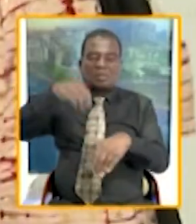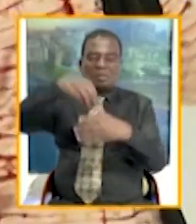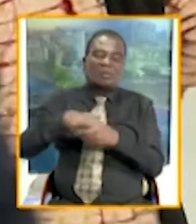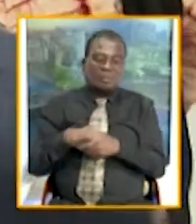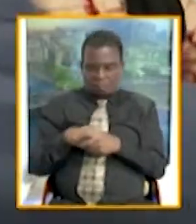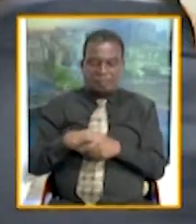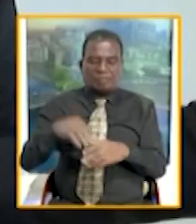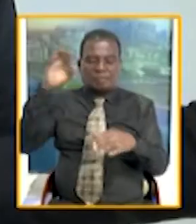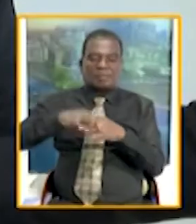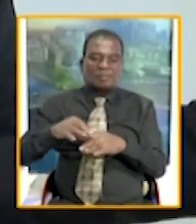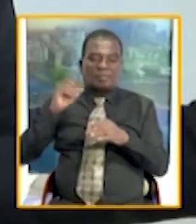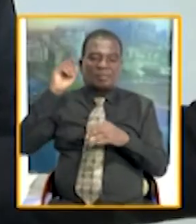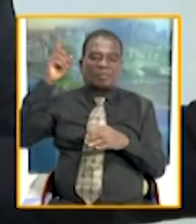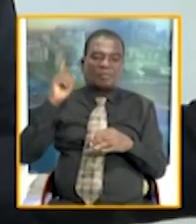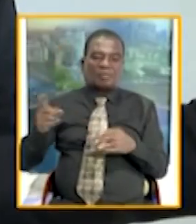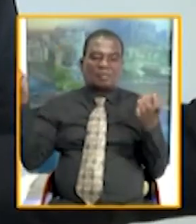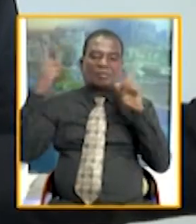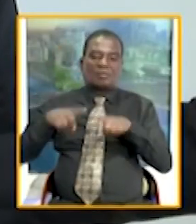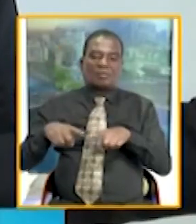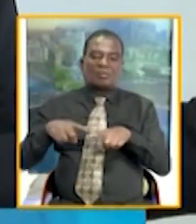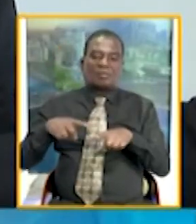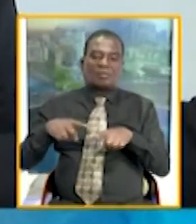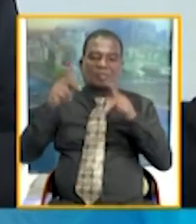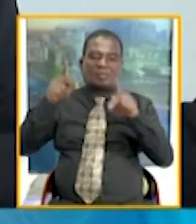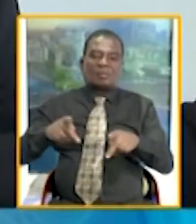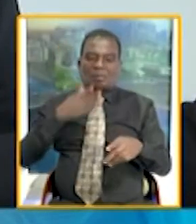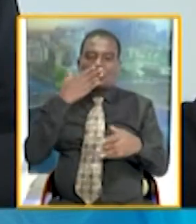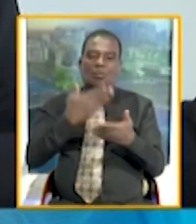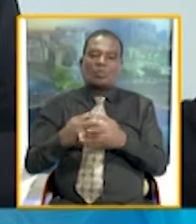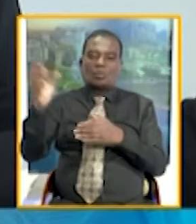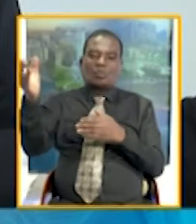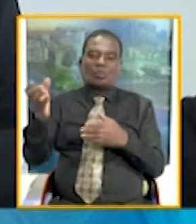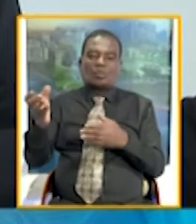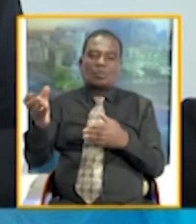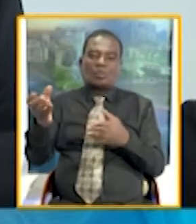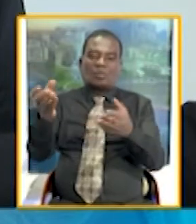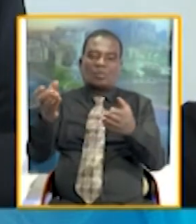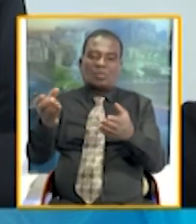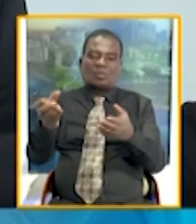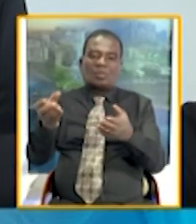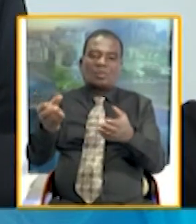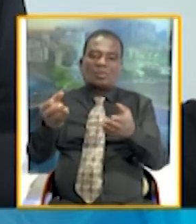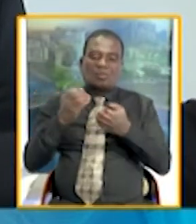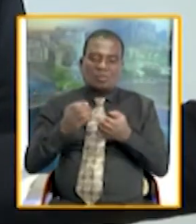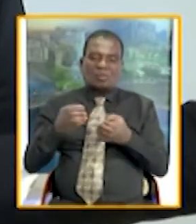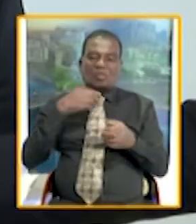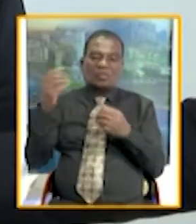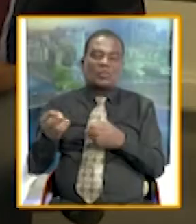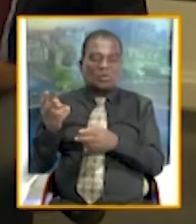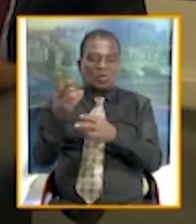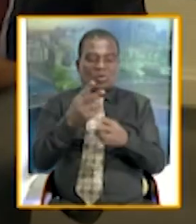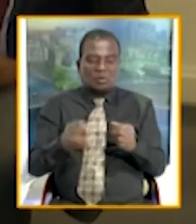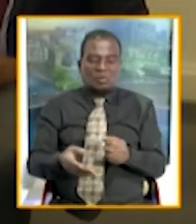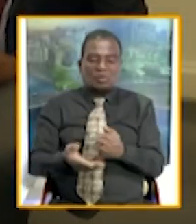élections législatives. Quand des gens de bonne volonté viennent nous assister, nous accompagner, il faut